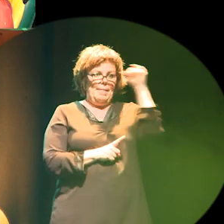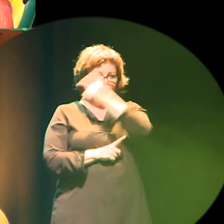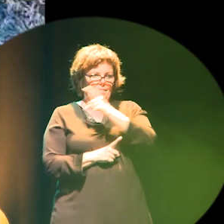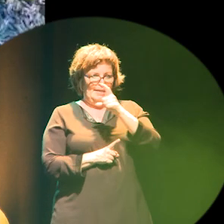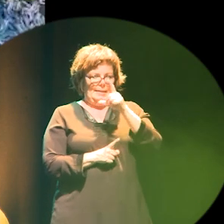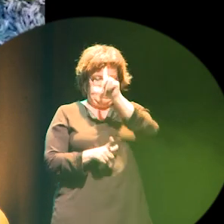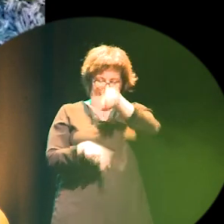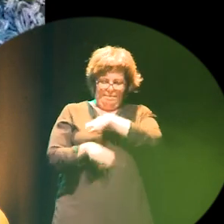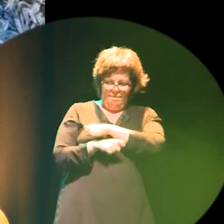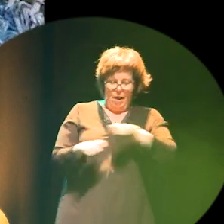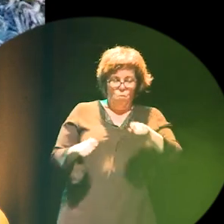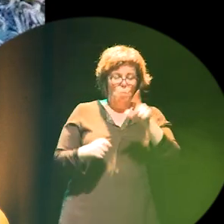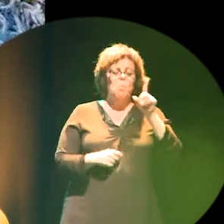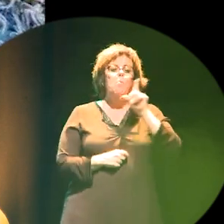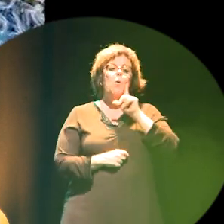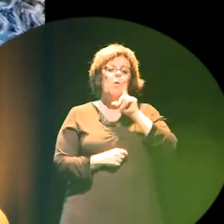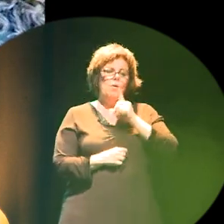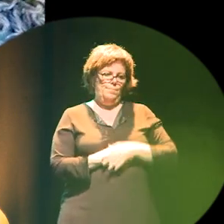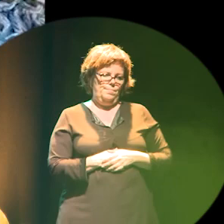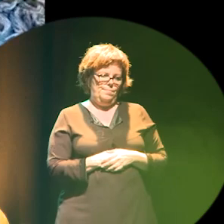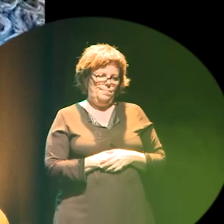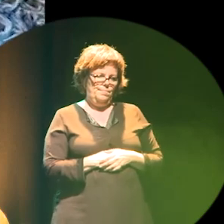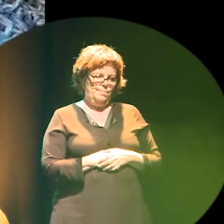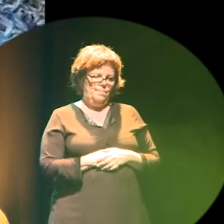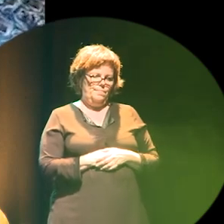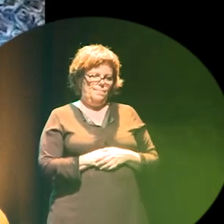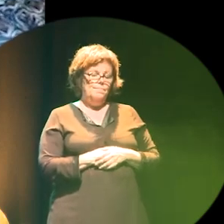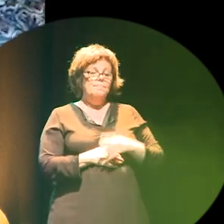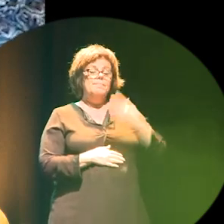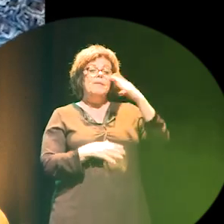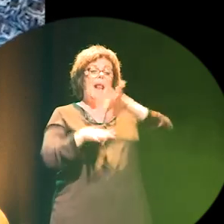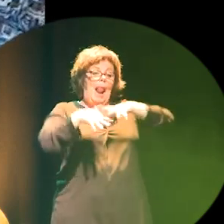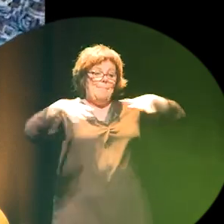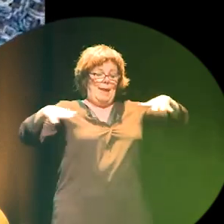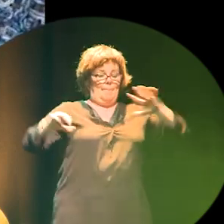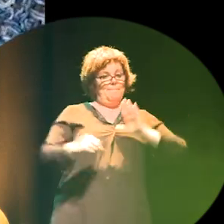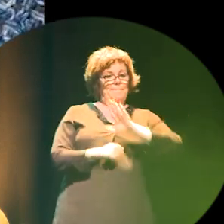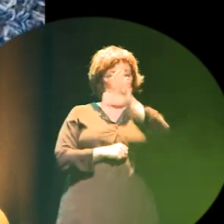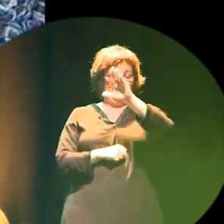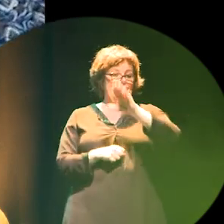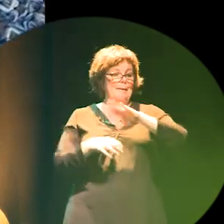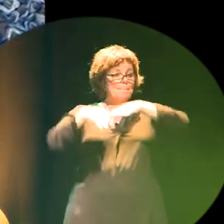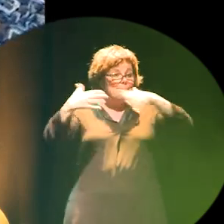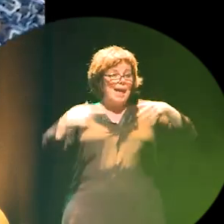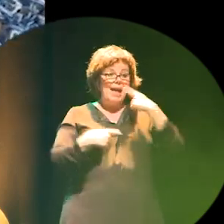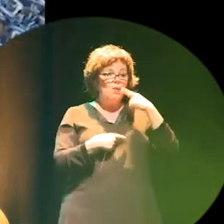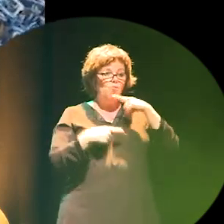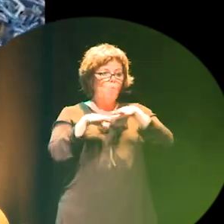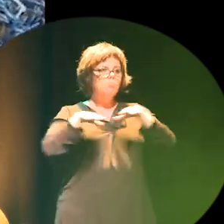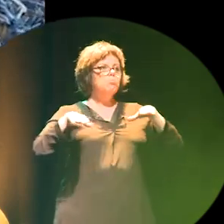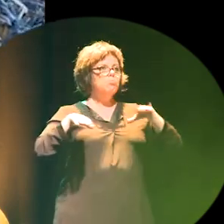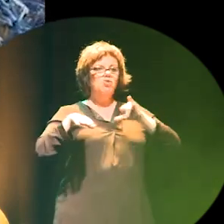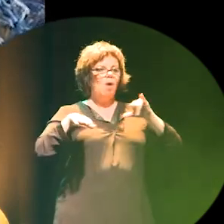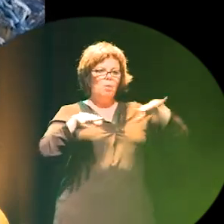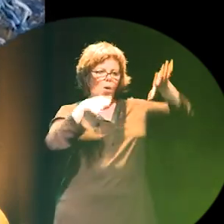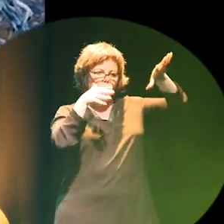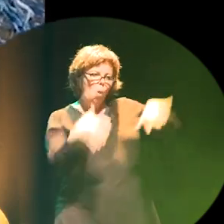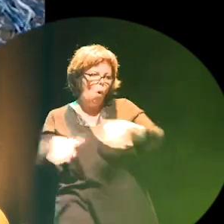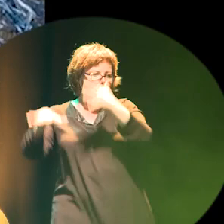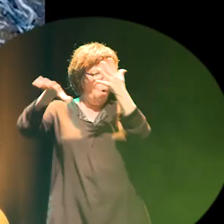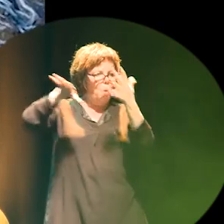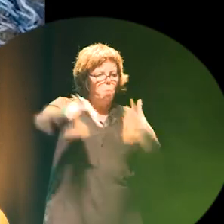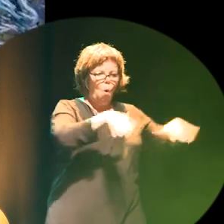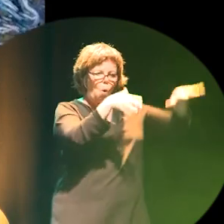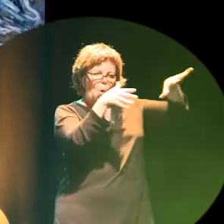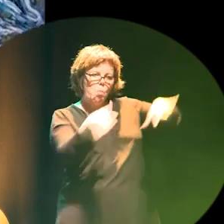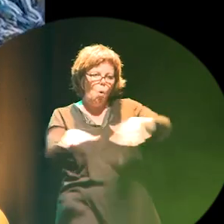bien, c'est les conditions physiques des océans. Les océans sont en mouvement perpétuel à cause de la rotation de la